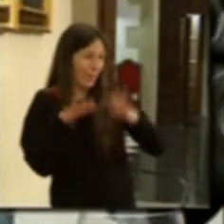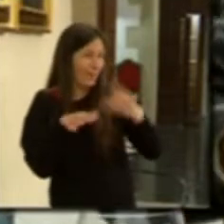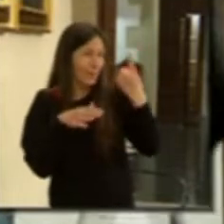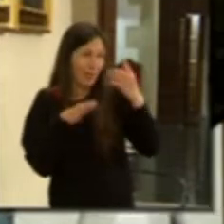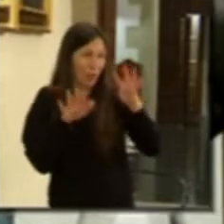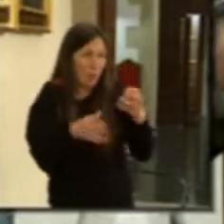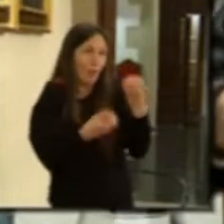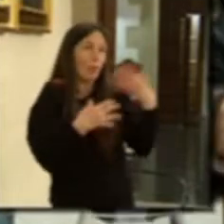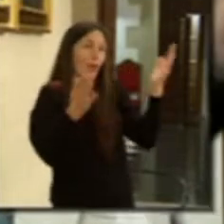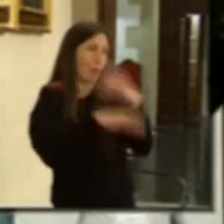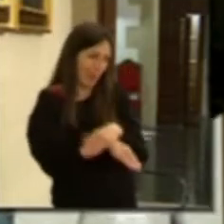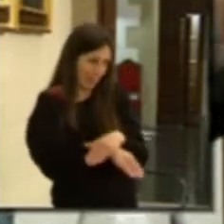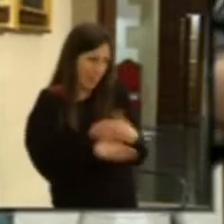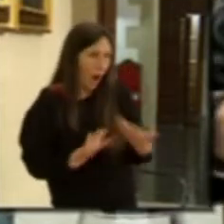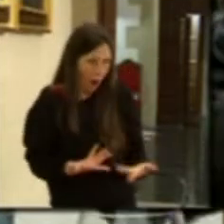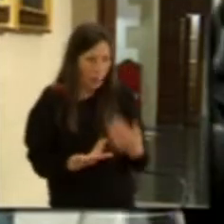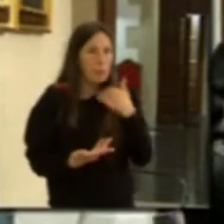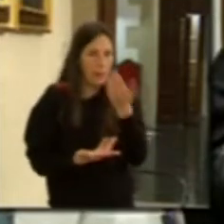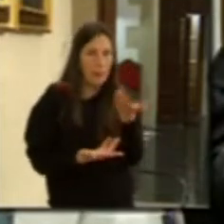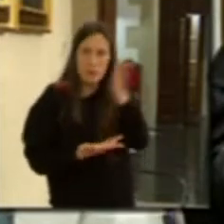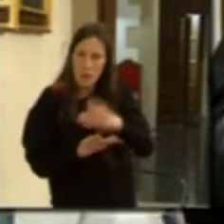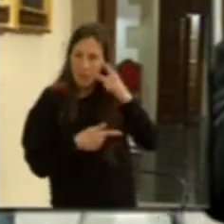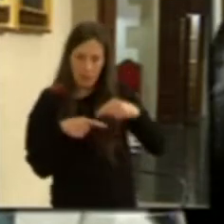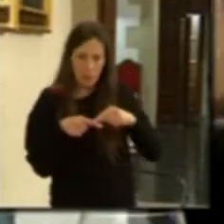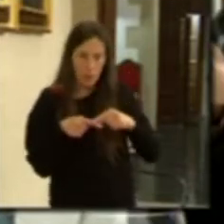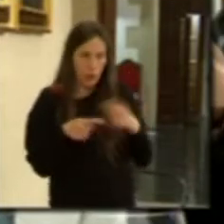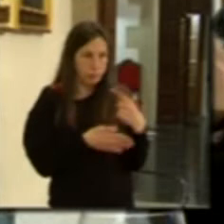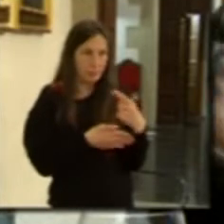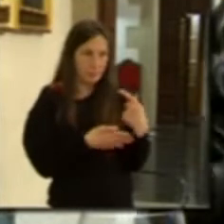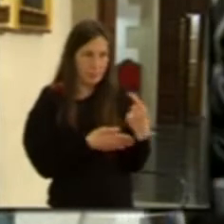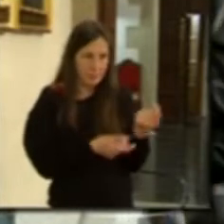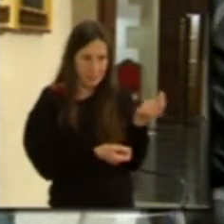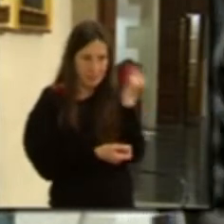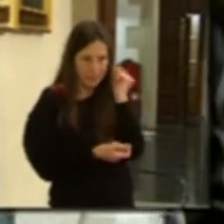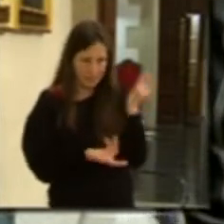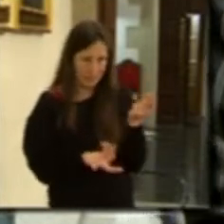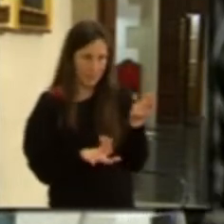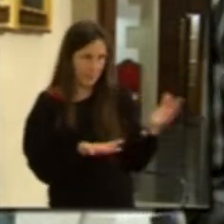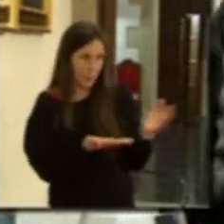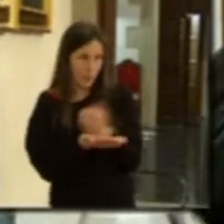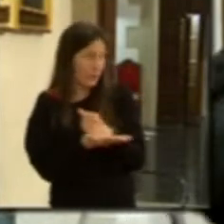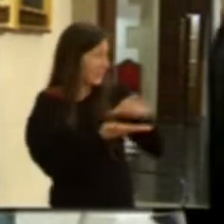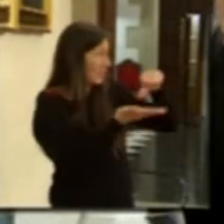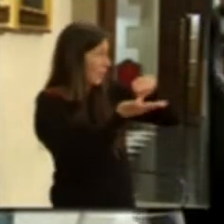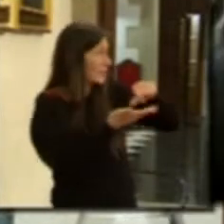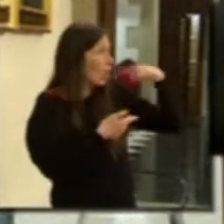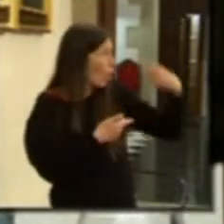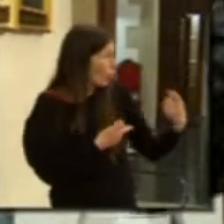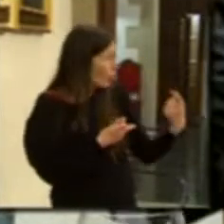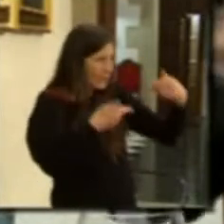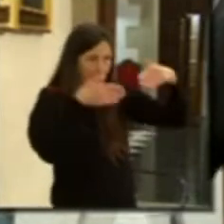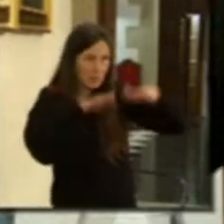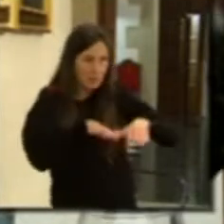dia, quants afectats, quantes defuncions, etc. Totes les ciutats. Aquí dalt teniu Londres, buida, una ciutat